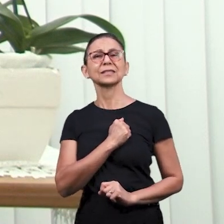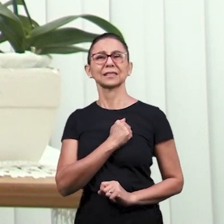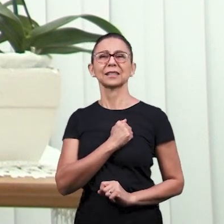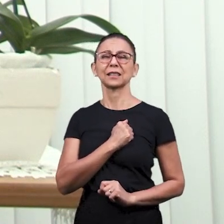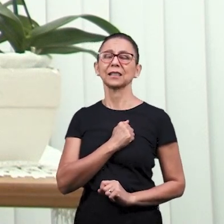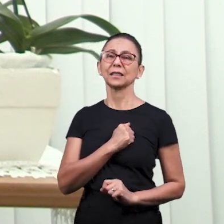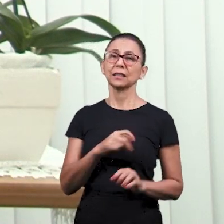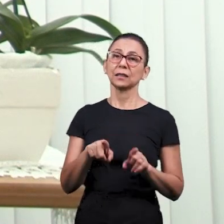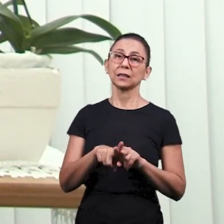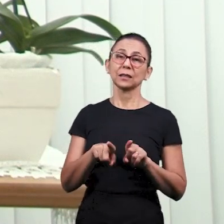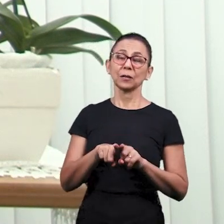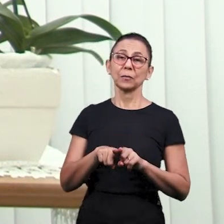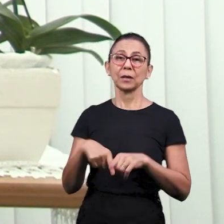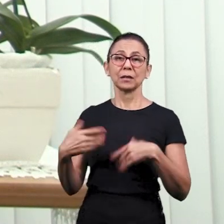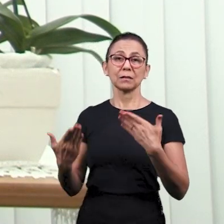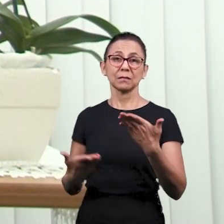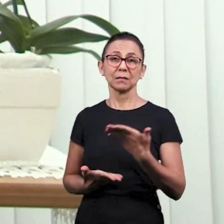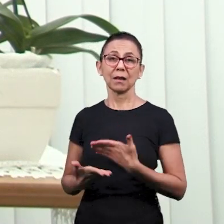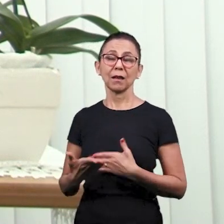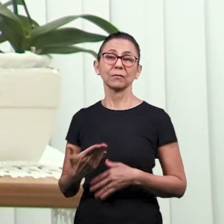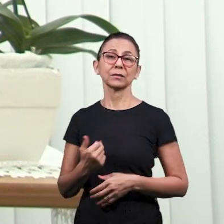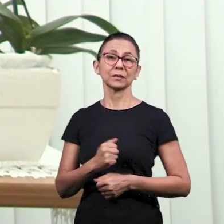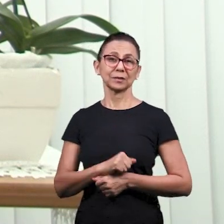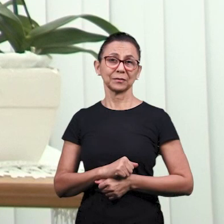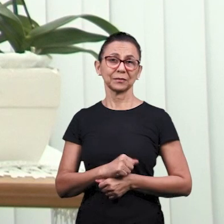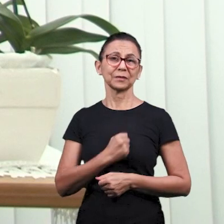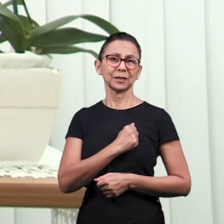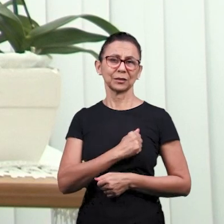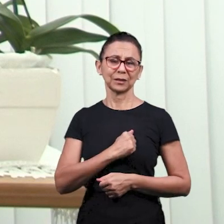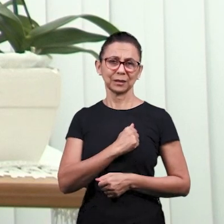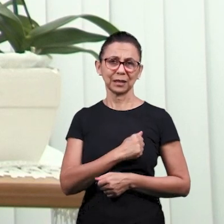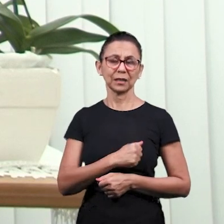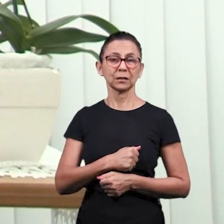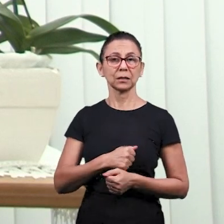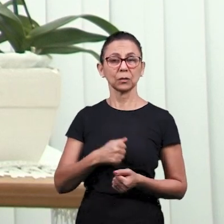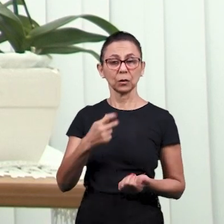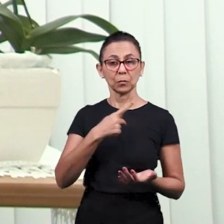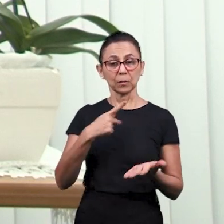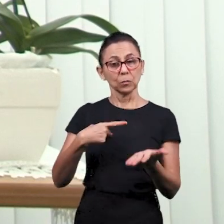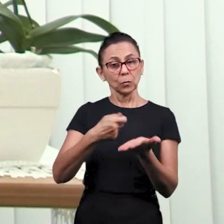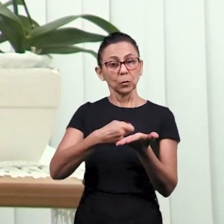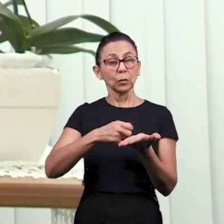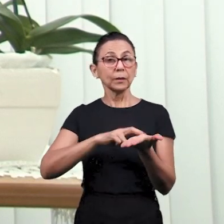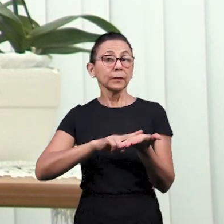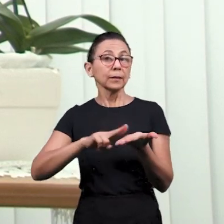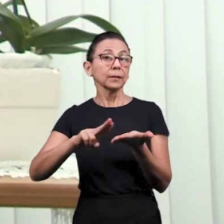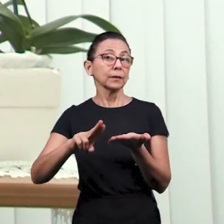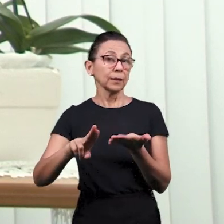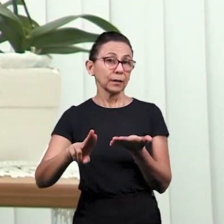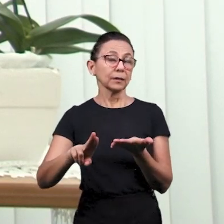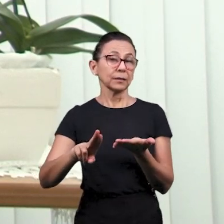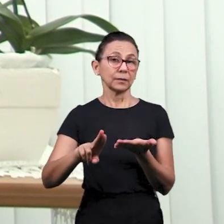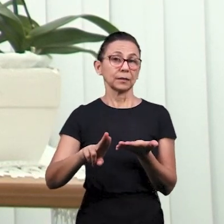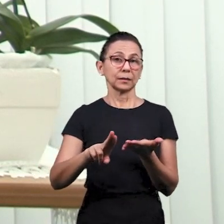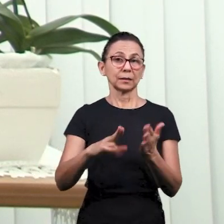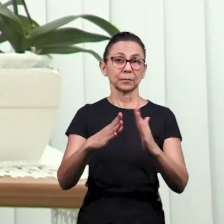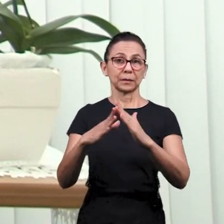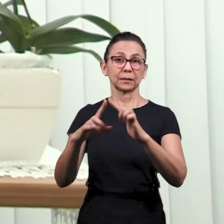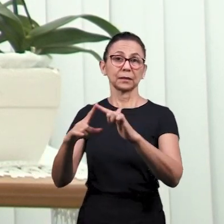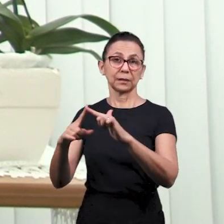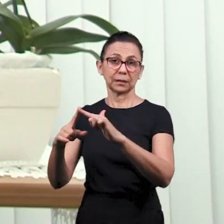своими стадами, и верующие также, они скучают за своими пасторами, поэтому мы